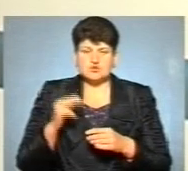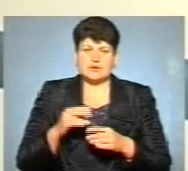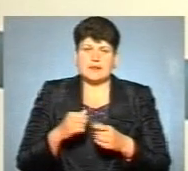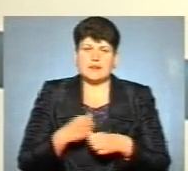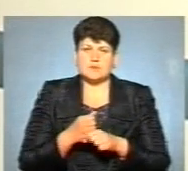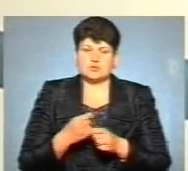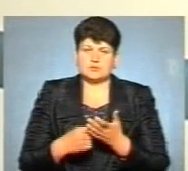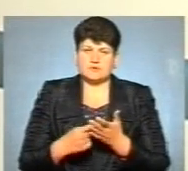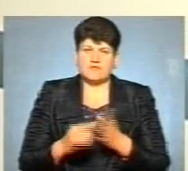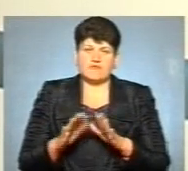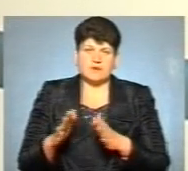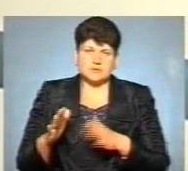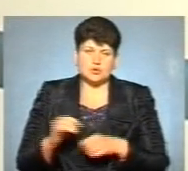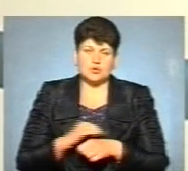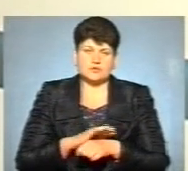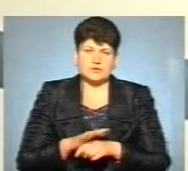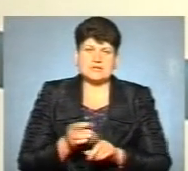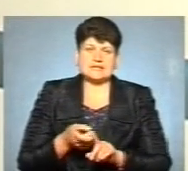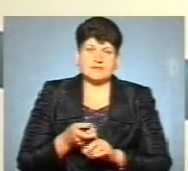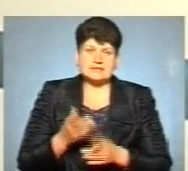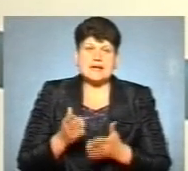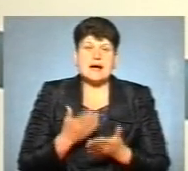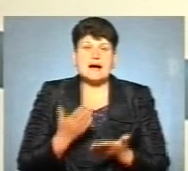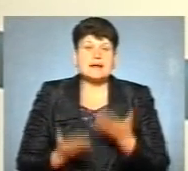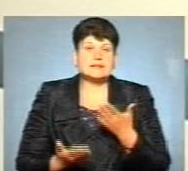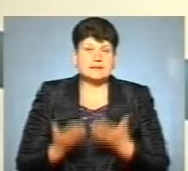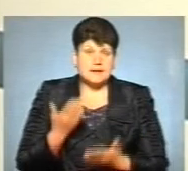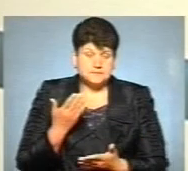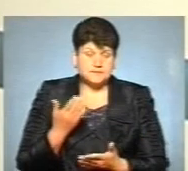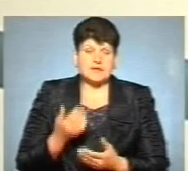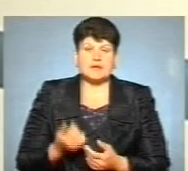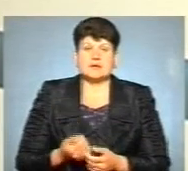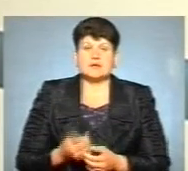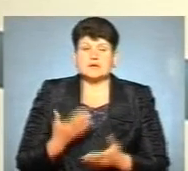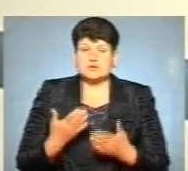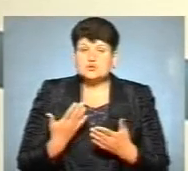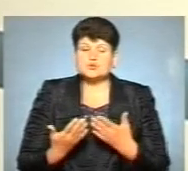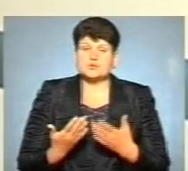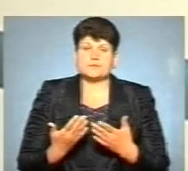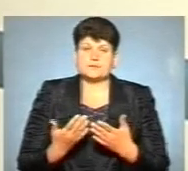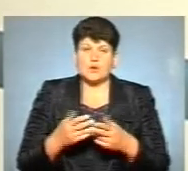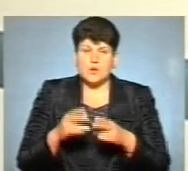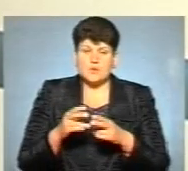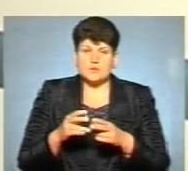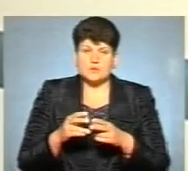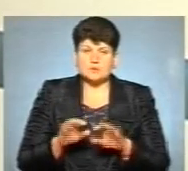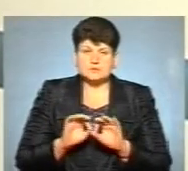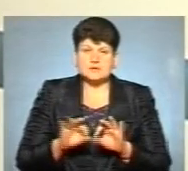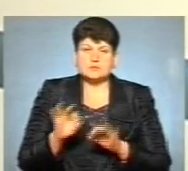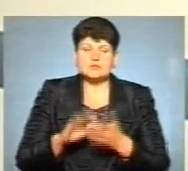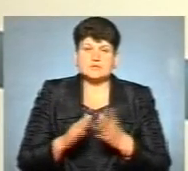підтвердженню саме випадків коронавірусної інфекції. Але якщо характеризувати ситуацію на початку і в